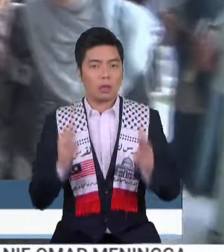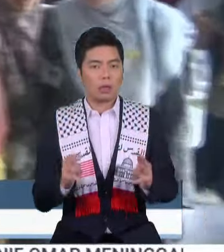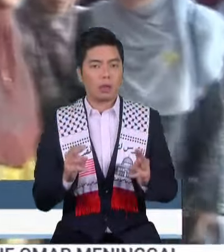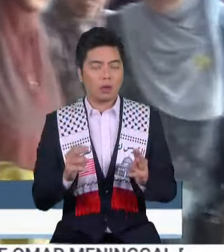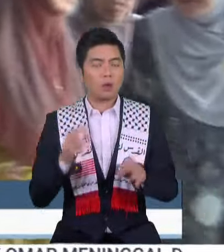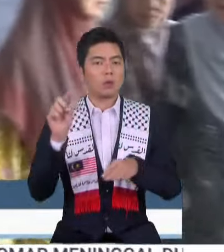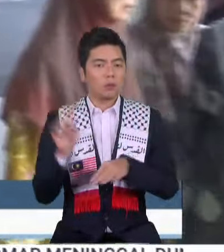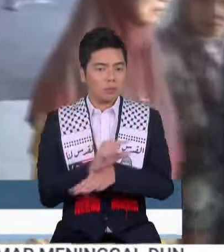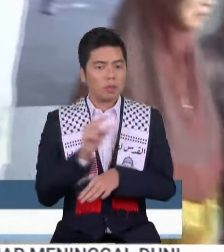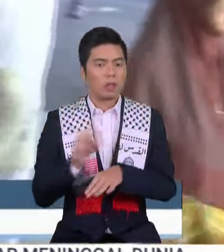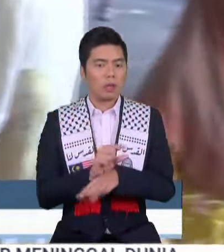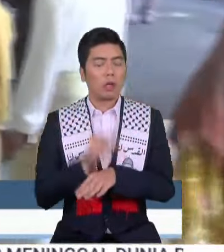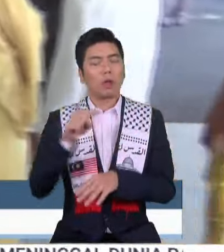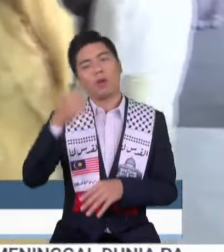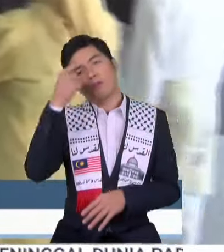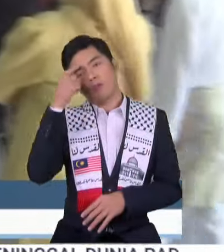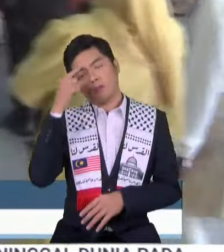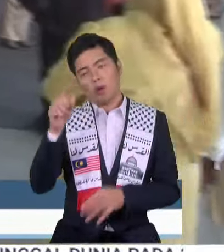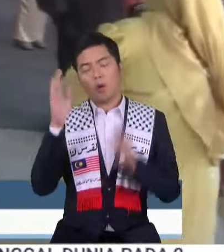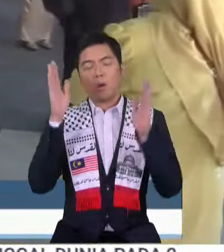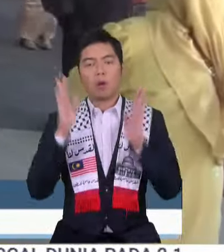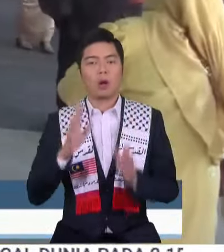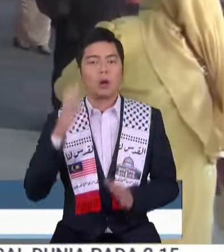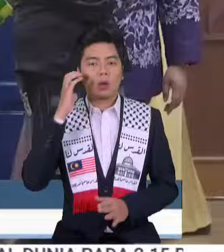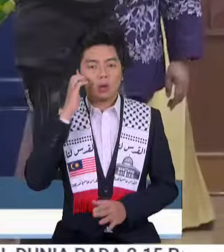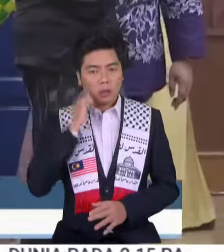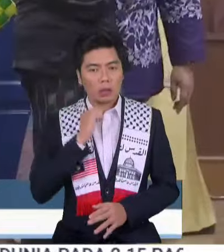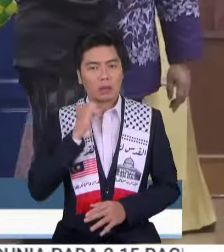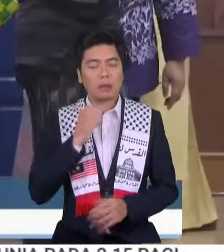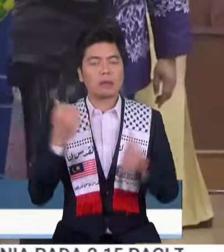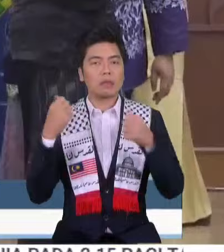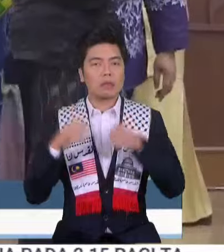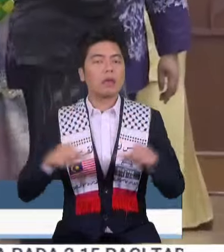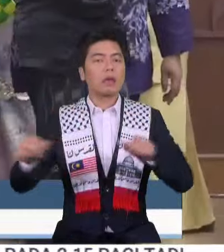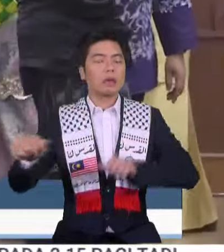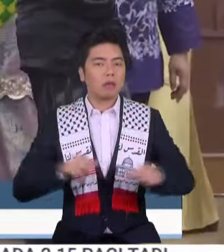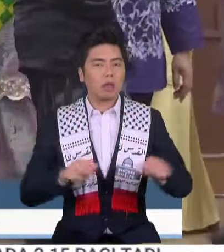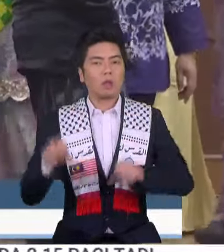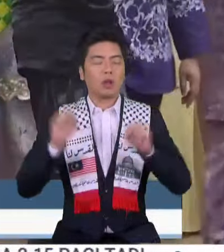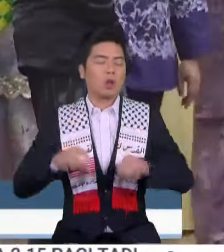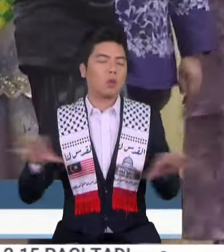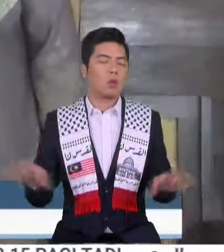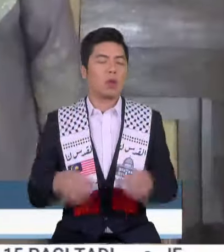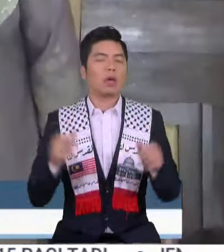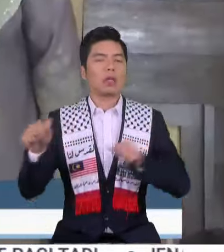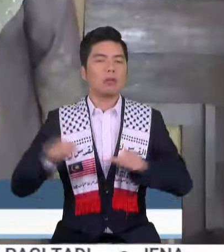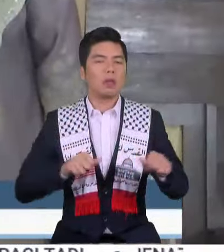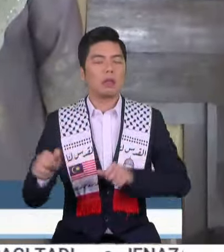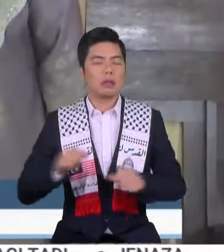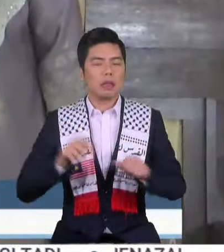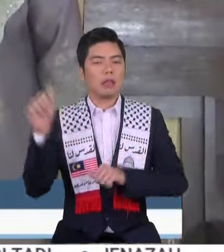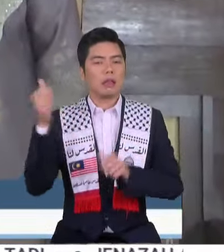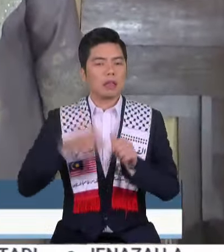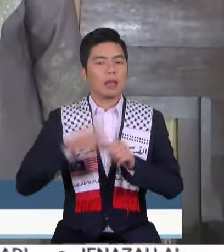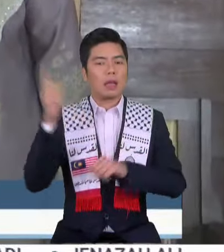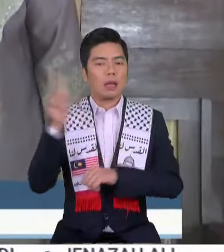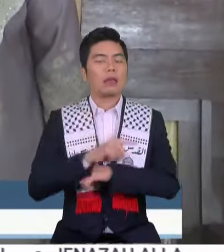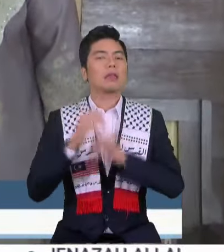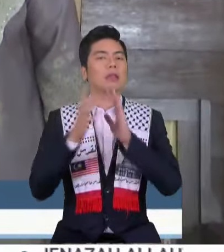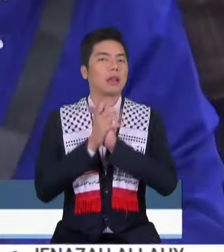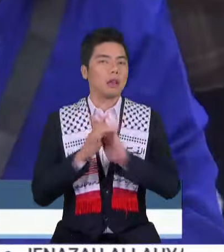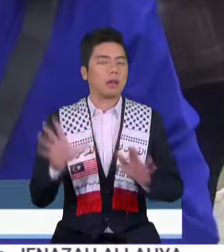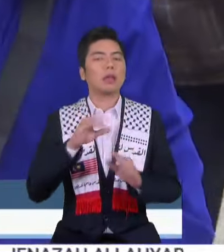negeri ini. Ia bagi memastikan golongan warga emas terus produktif dan dapat menjalani kehidupan harian yang lebih selamat dan